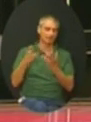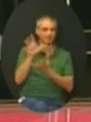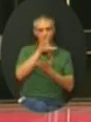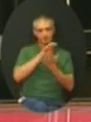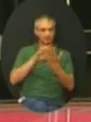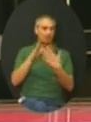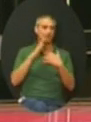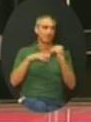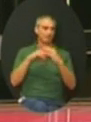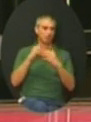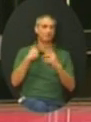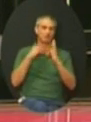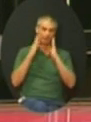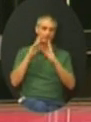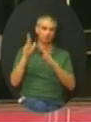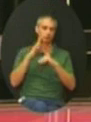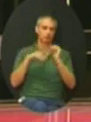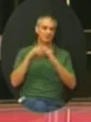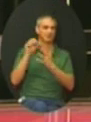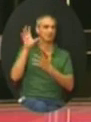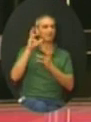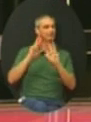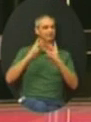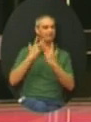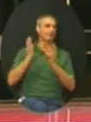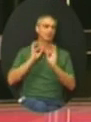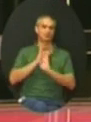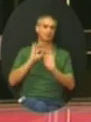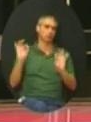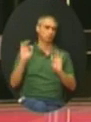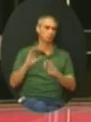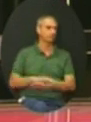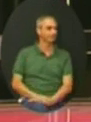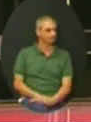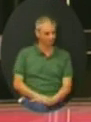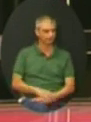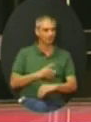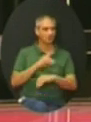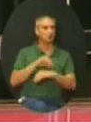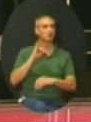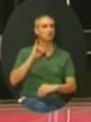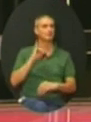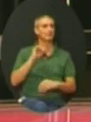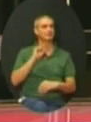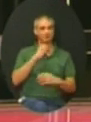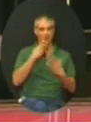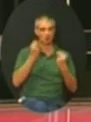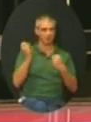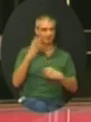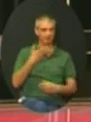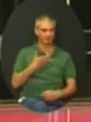הולכת להיבנות, ואני מאמין שהוא יבנה כברת מצוינת לדבר הבא. דוקטור יום תפסמיה, תודה רבה לך שבאת אלינו. תודה.